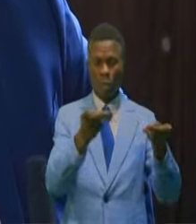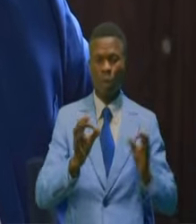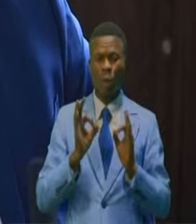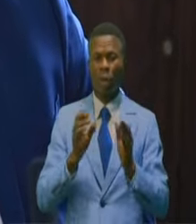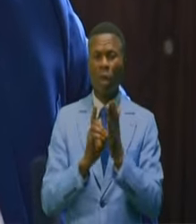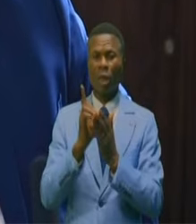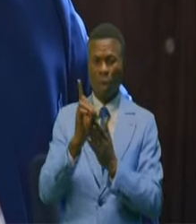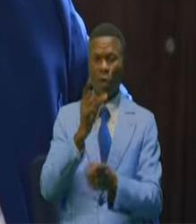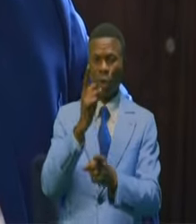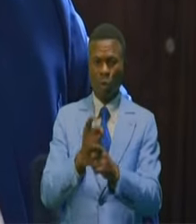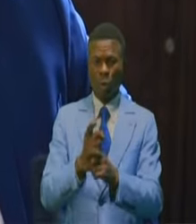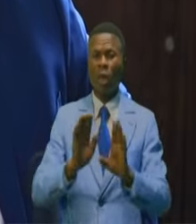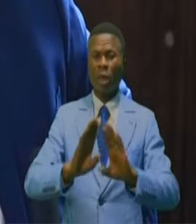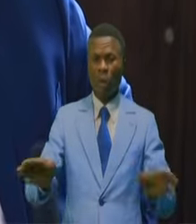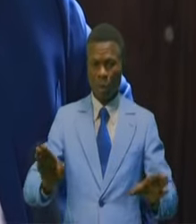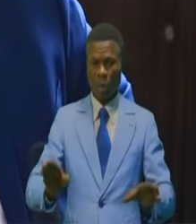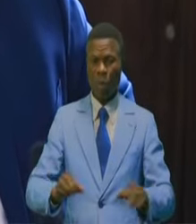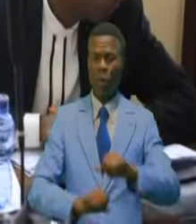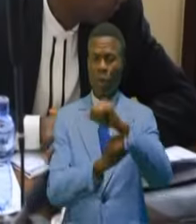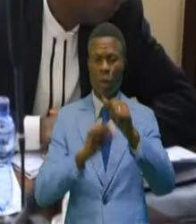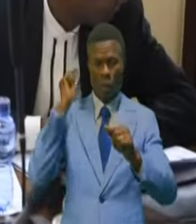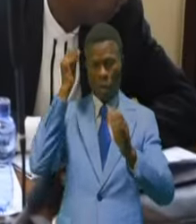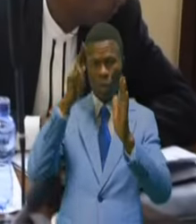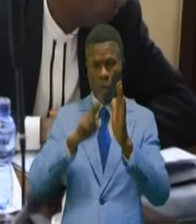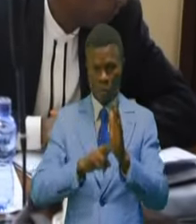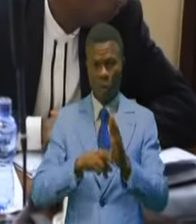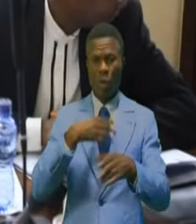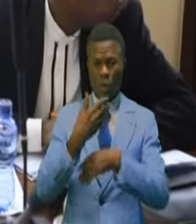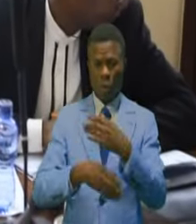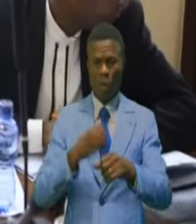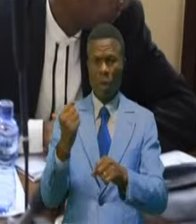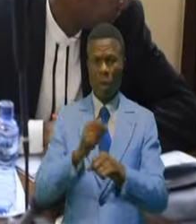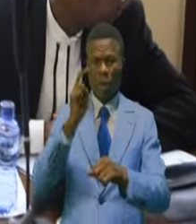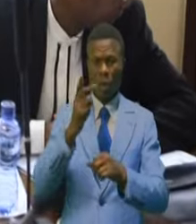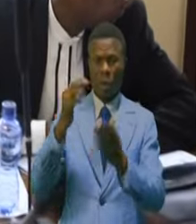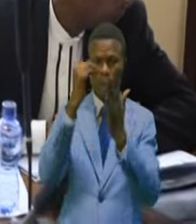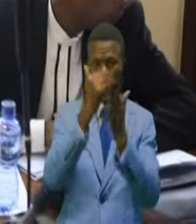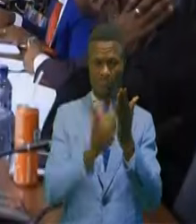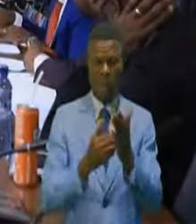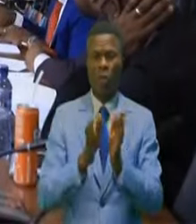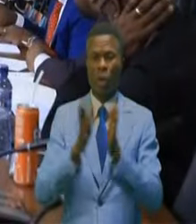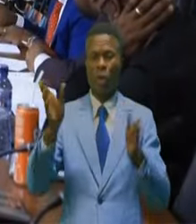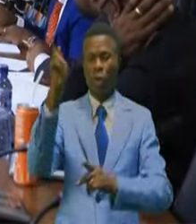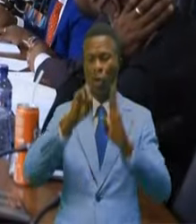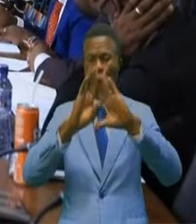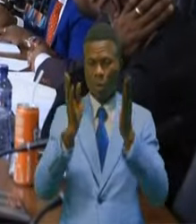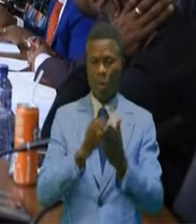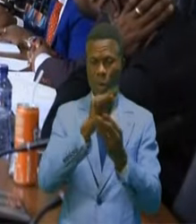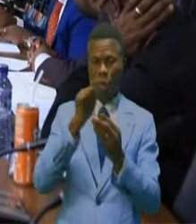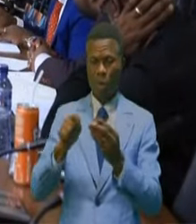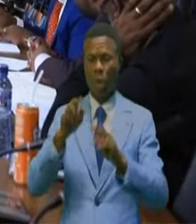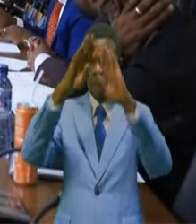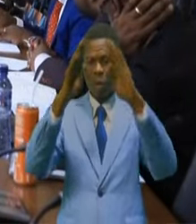booster à coup sûr sa capacité et appuyer le gouvernement dans la réalisation du deuxième recensement général de la population et de